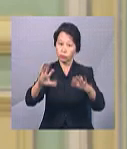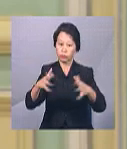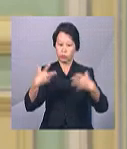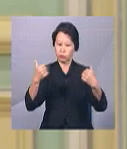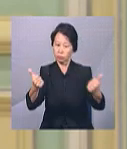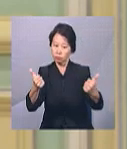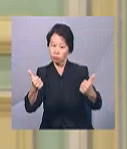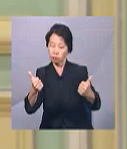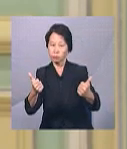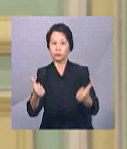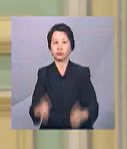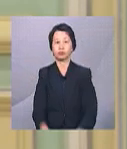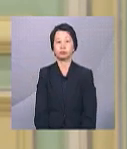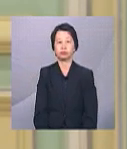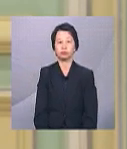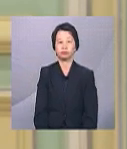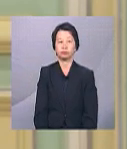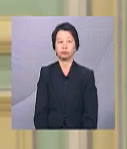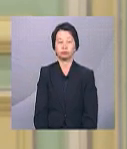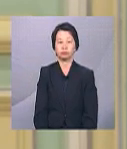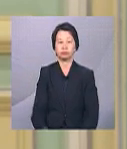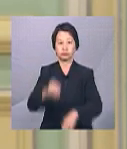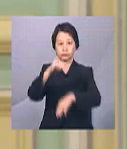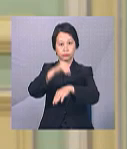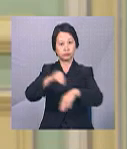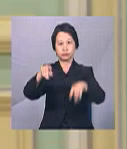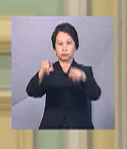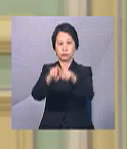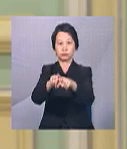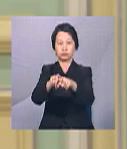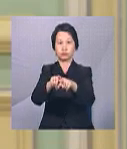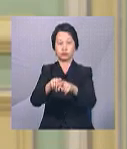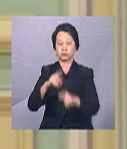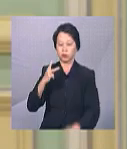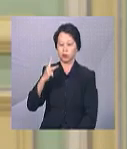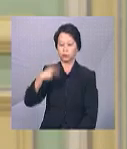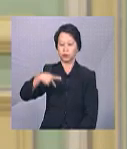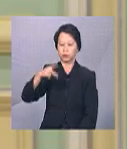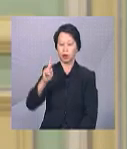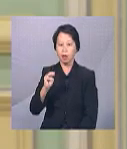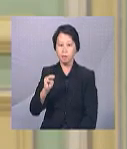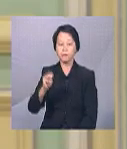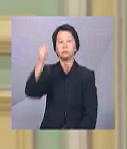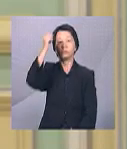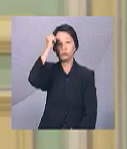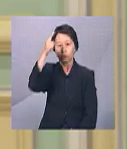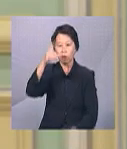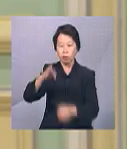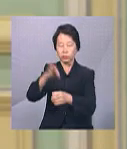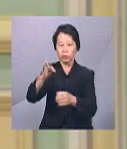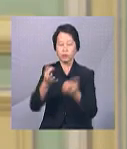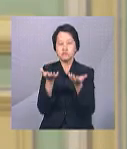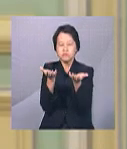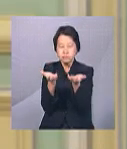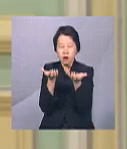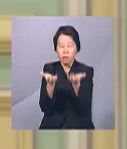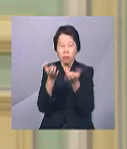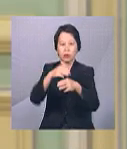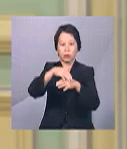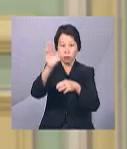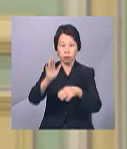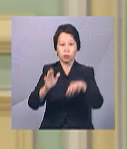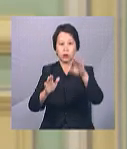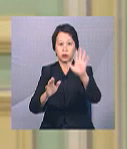pulih Hai pada masih yang sama GPM memahami semangat berkobar-kobar lebih